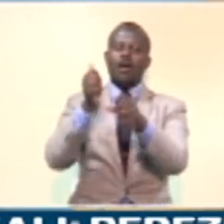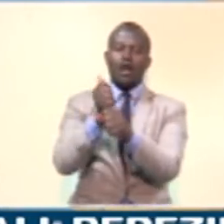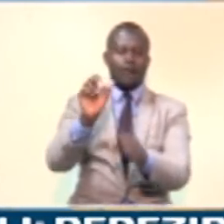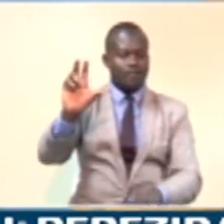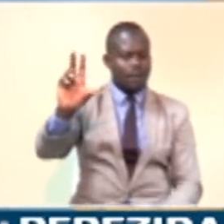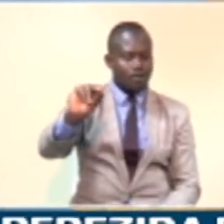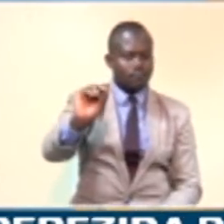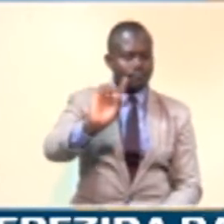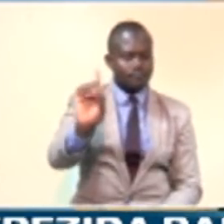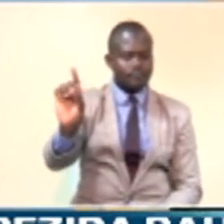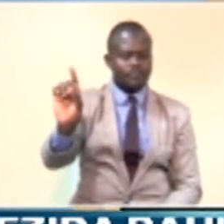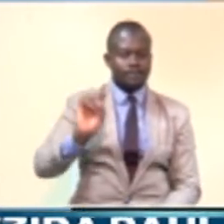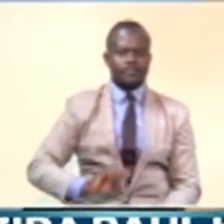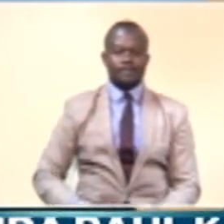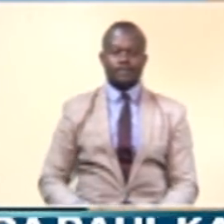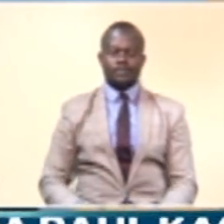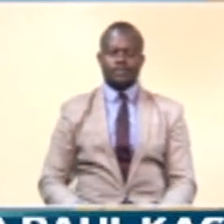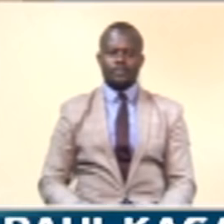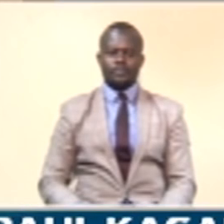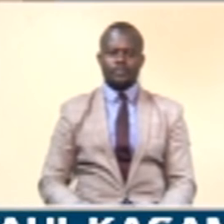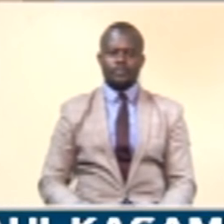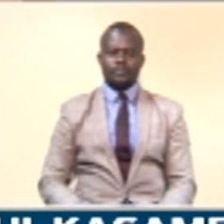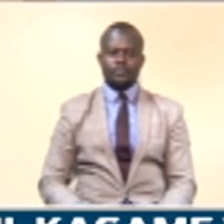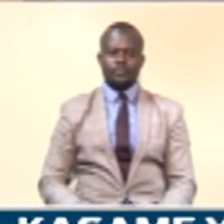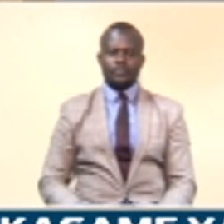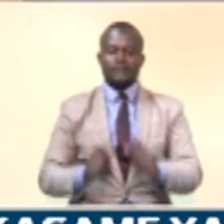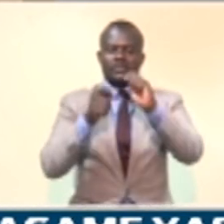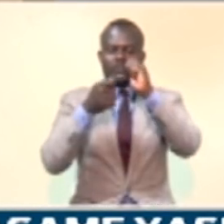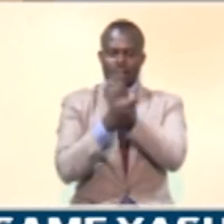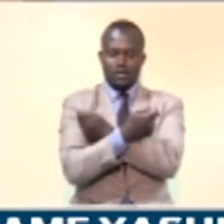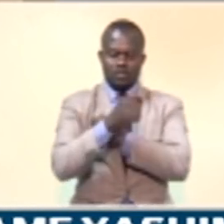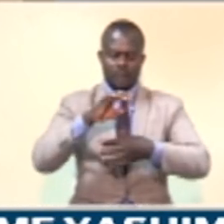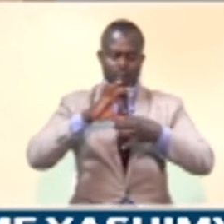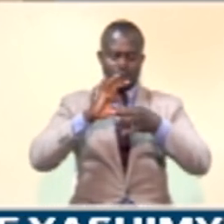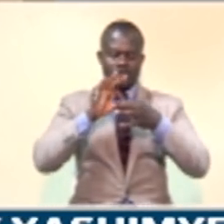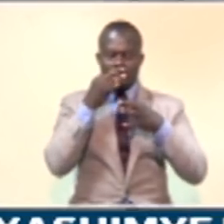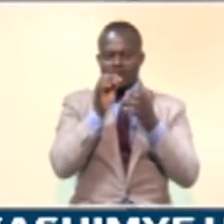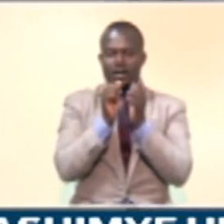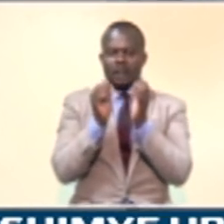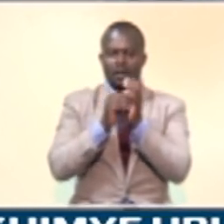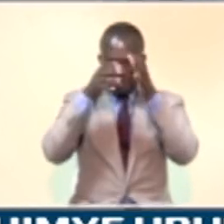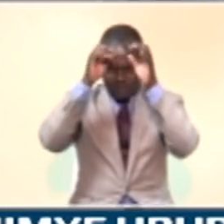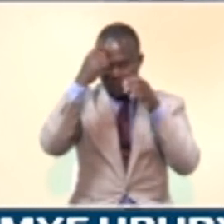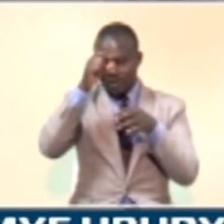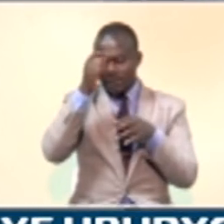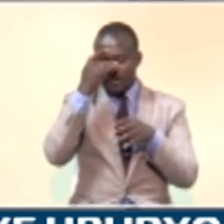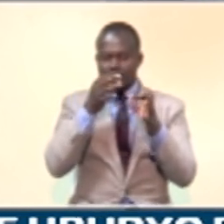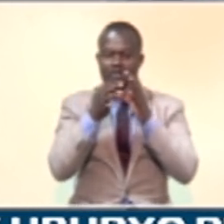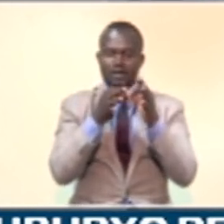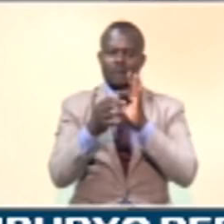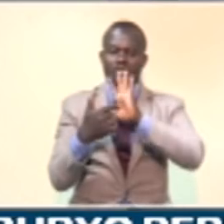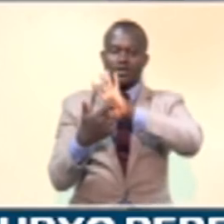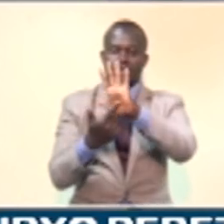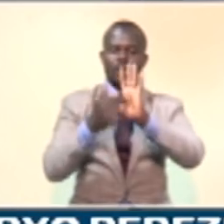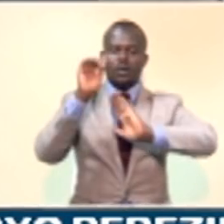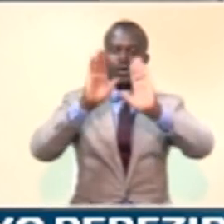jamais donné de leçons à qui que ce soit depuis 4 ans. Impinduka mu mibanire Afurika n'Ubufaransa zongeye gukomozwaho na Perezida w'u Rwanda Paul Kagame, wakomoje ku ruhare